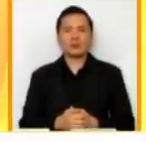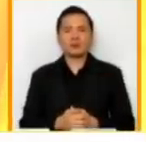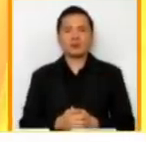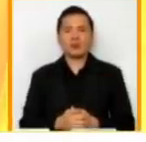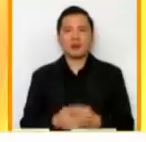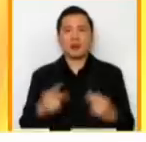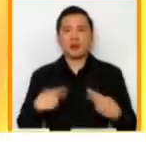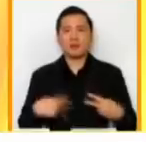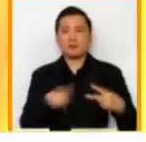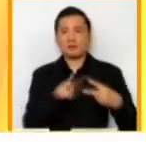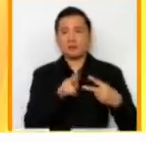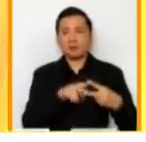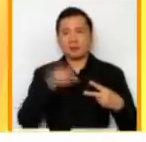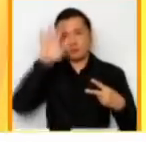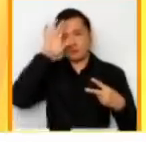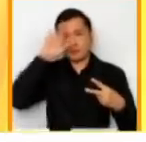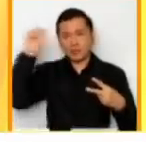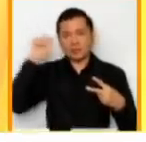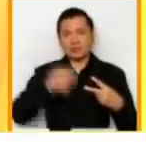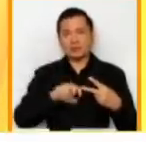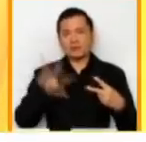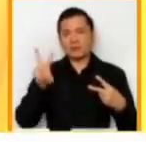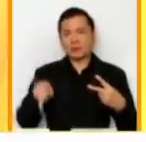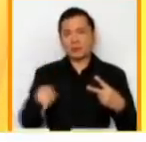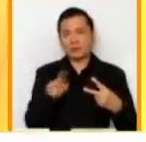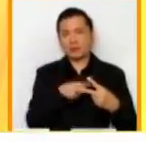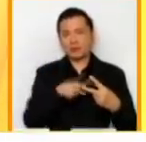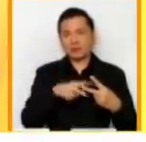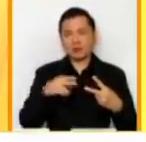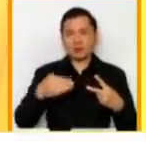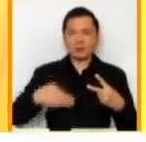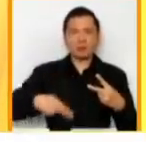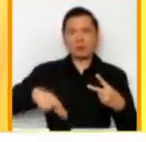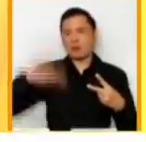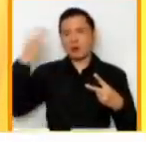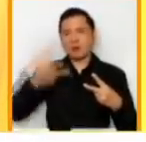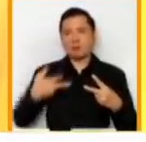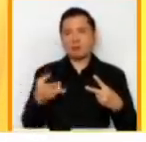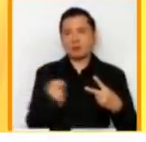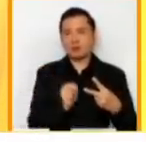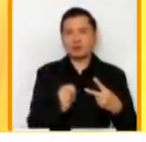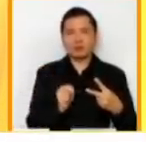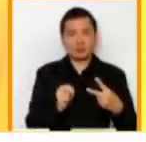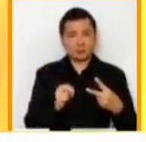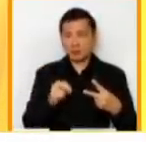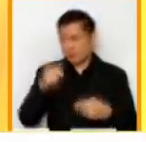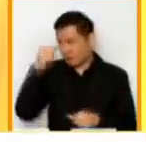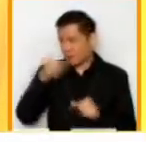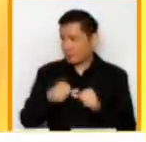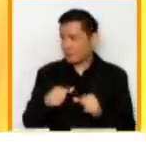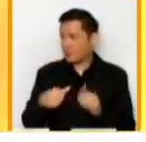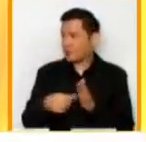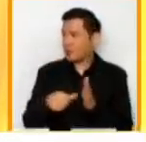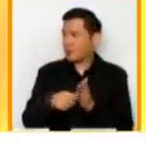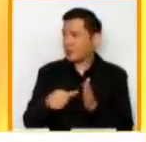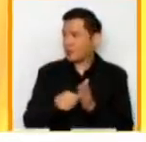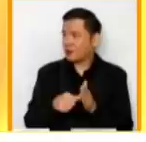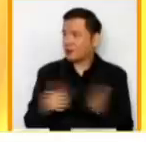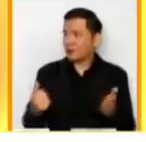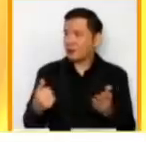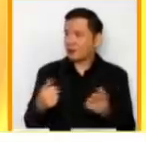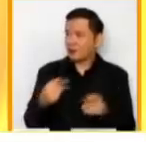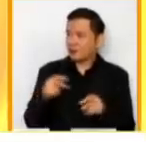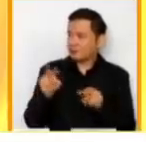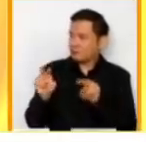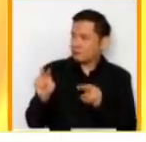posisyon, ang Presidente at Vice Presidente. At isang umaalala mo, nung nakara election coverage ng GMA, meron tayong pusuan